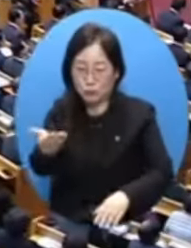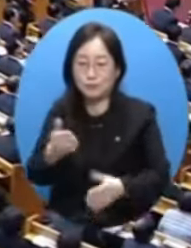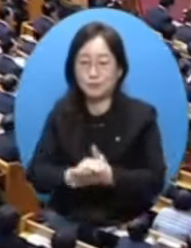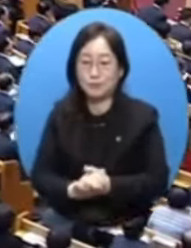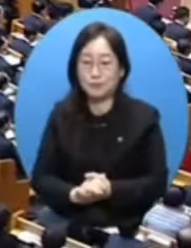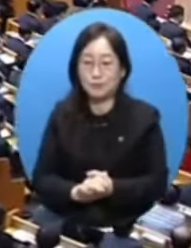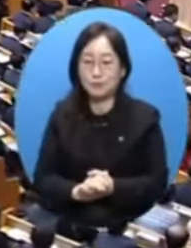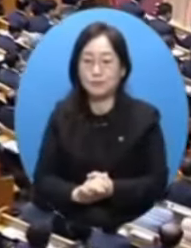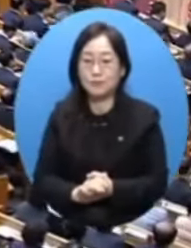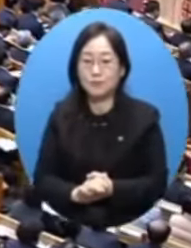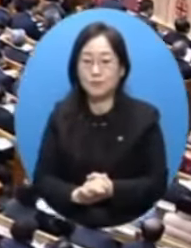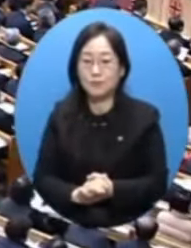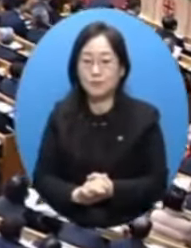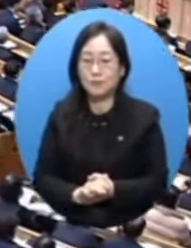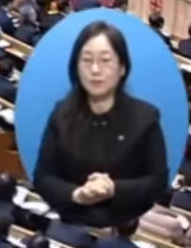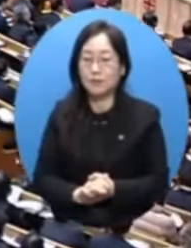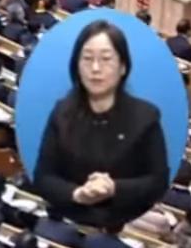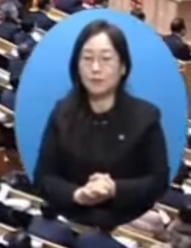그래서